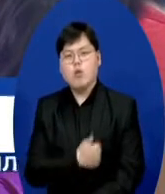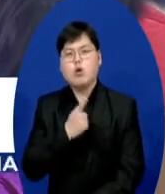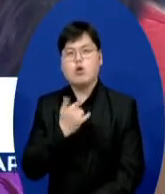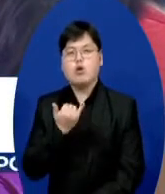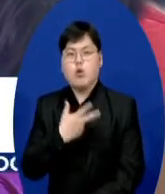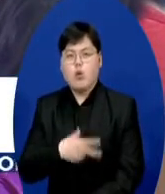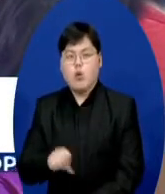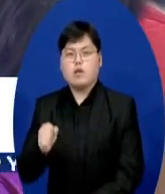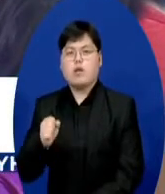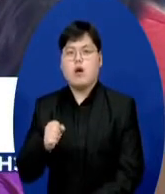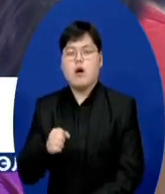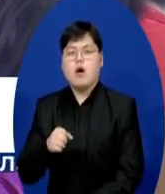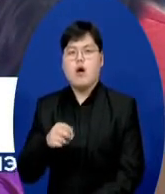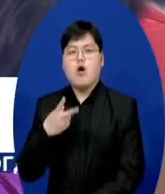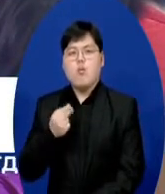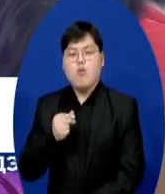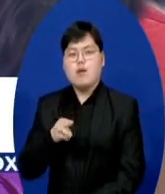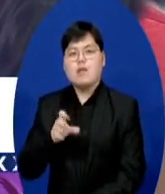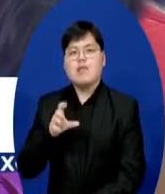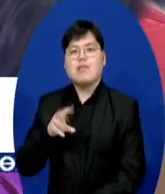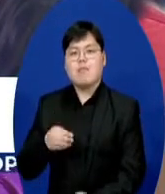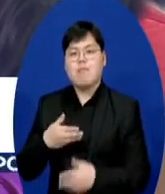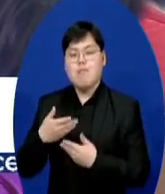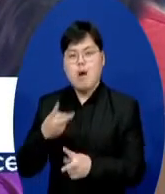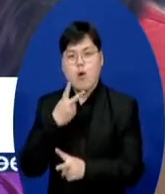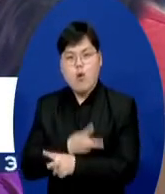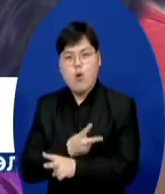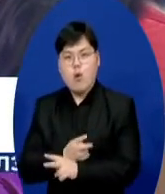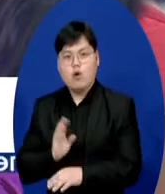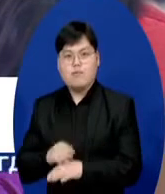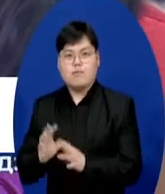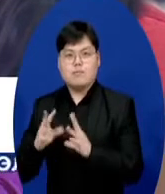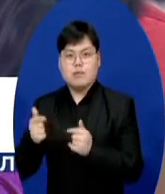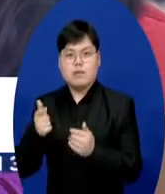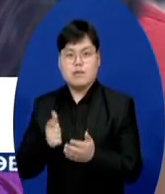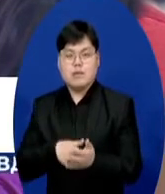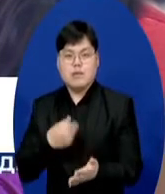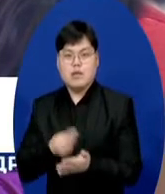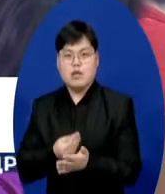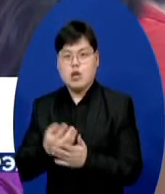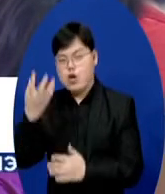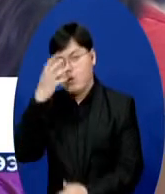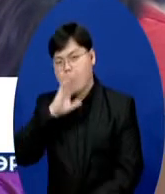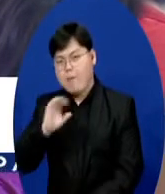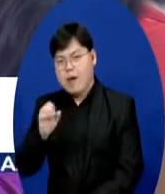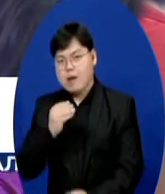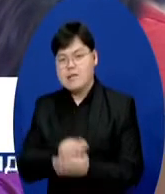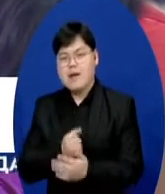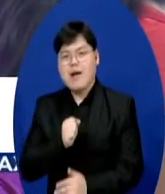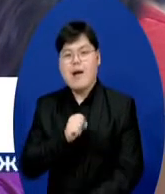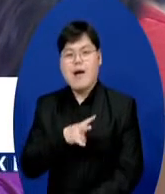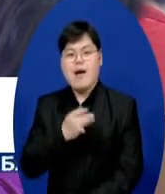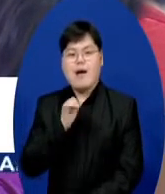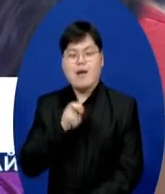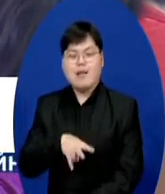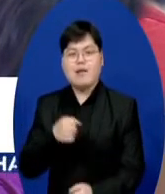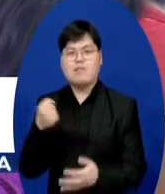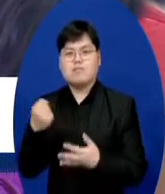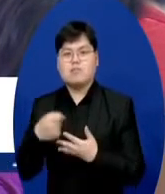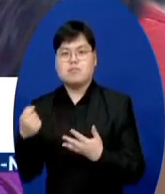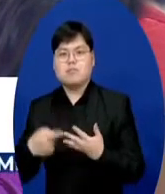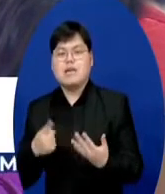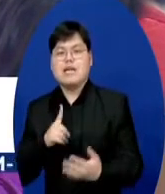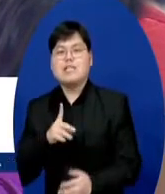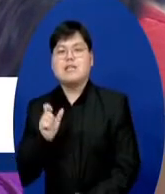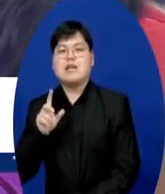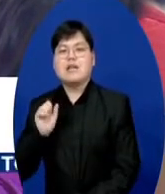удаа бас мөнгөнд итгэмж олгодог байх үл эрх зорчин бүрдүүлэх шаардлага байх шиг байна. Төрийн захиргааны албаачдад англи зэрэглэлийг нь одоо бас